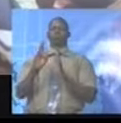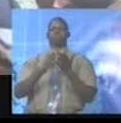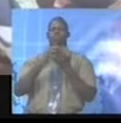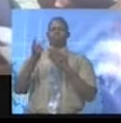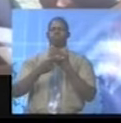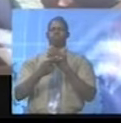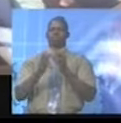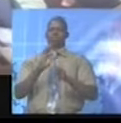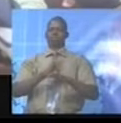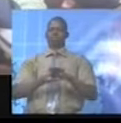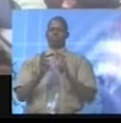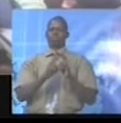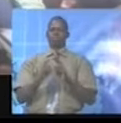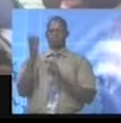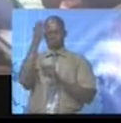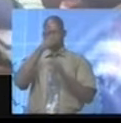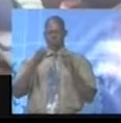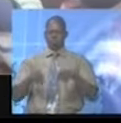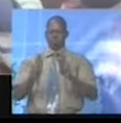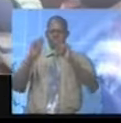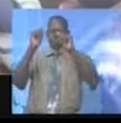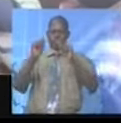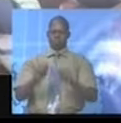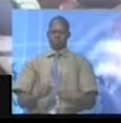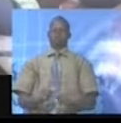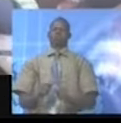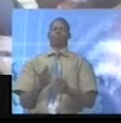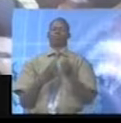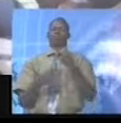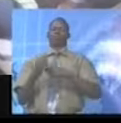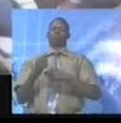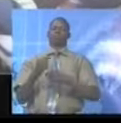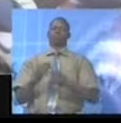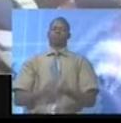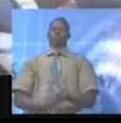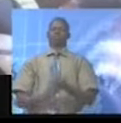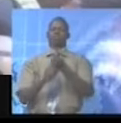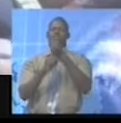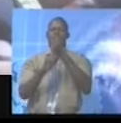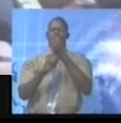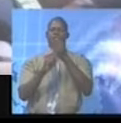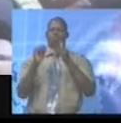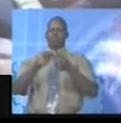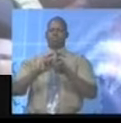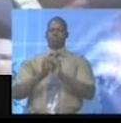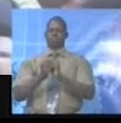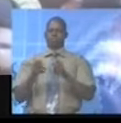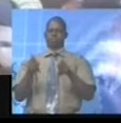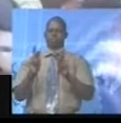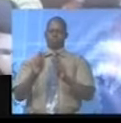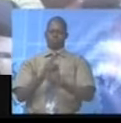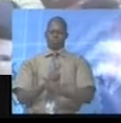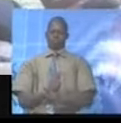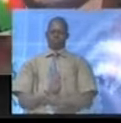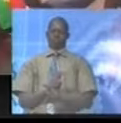l'Union européenne permet de pouvoir, en quelque sorte, compenser cette perte de recettes pour pouvoir nous permettre de préserver notre capacité de